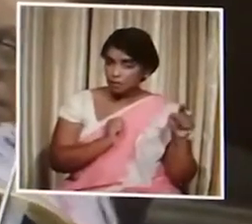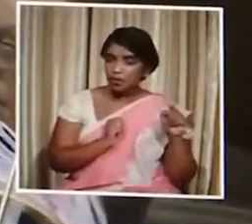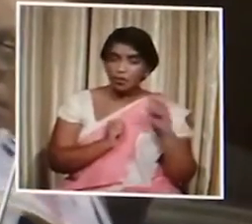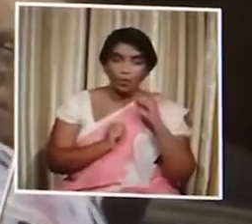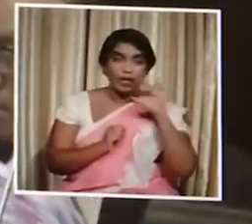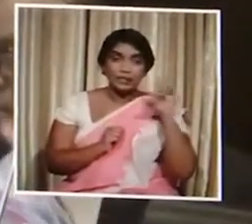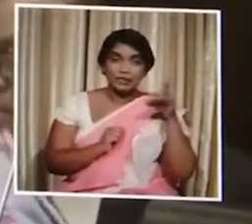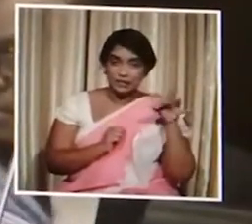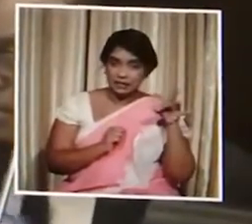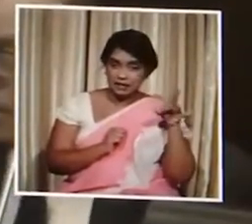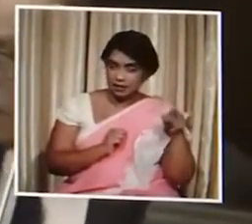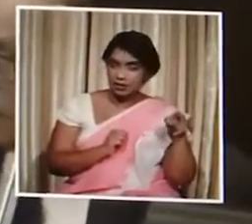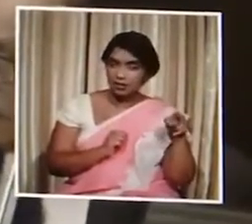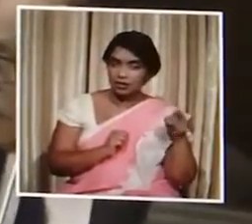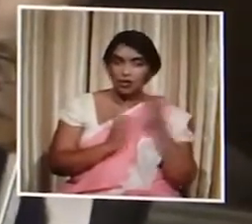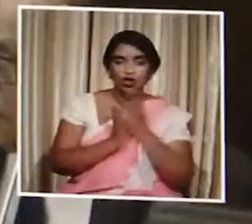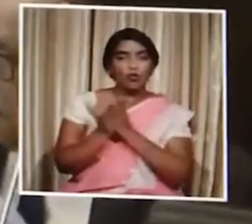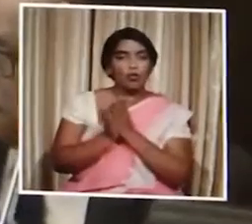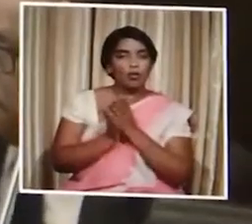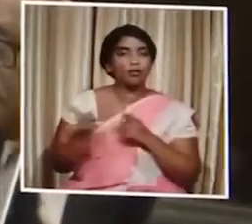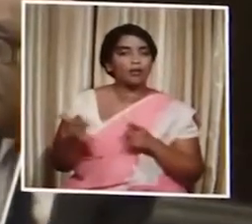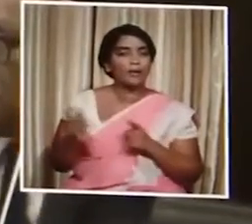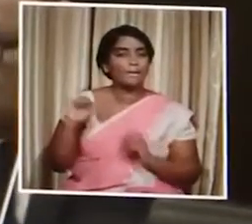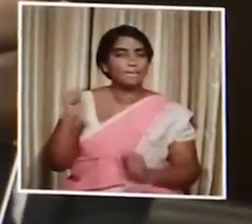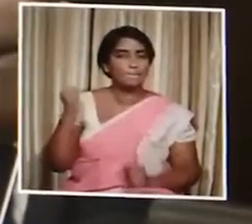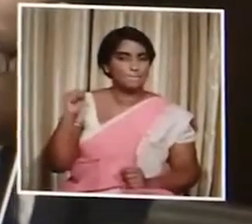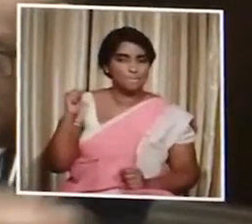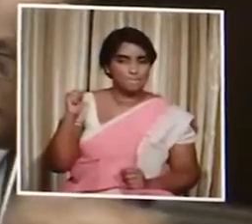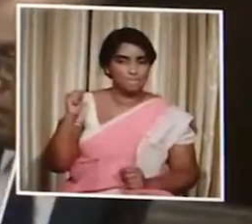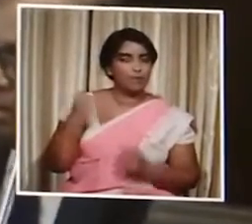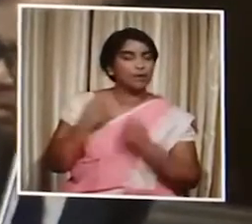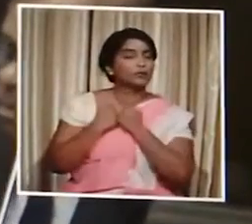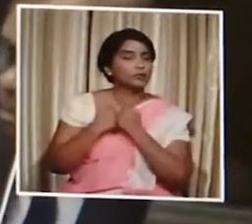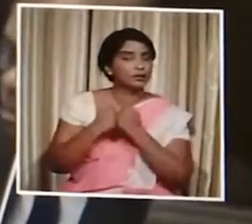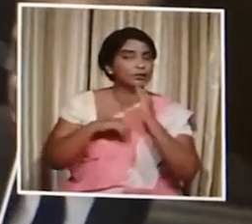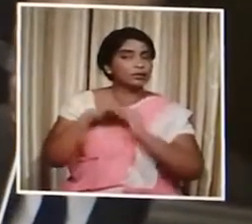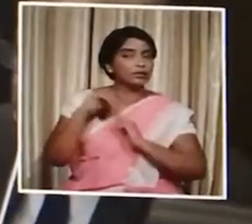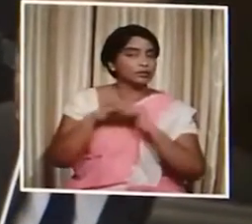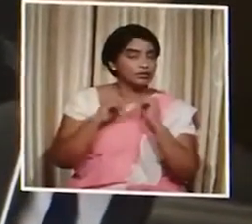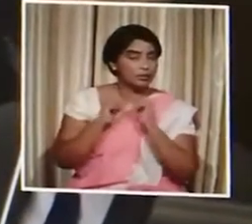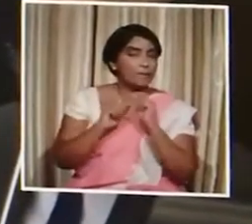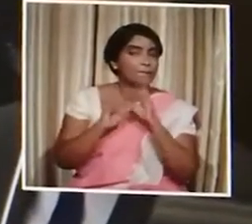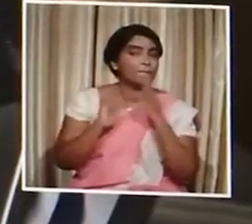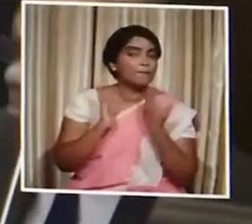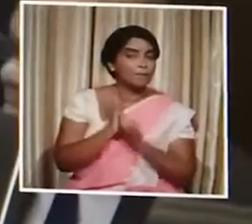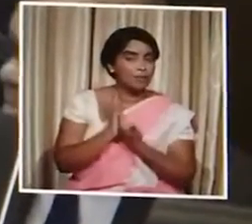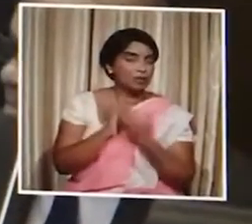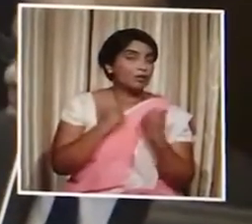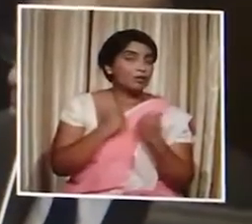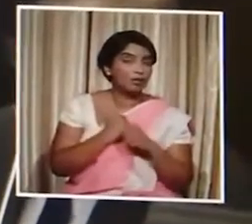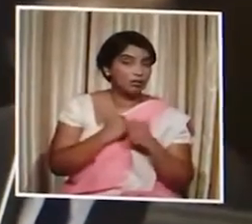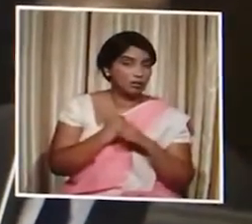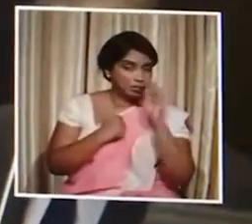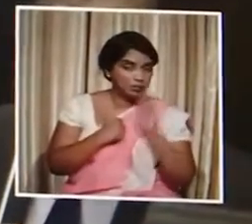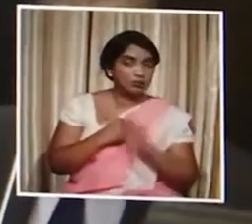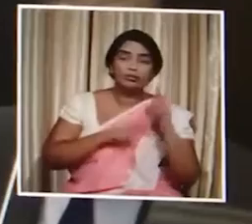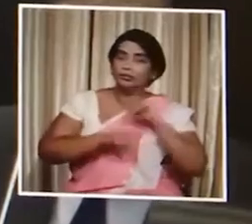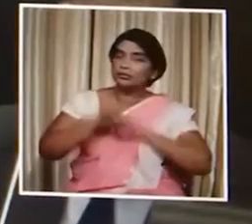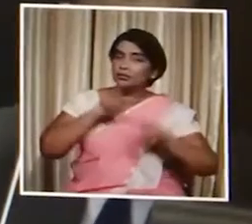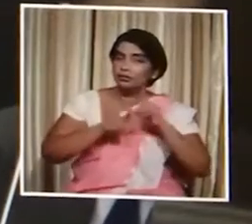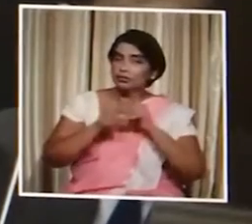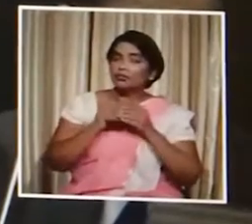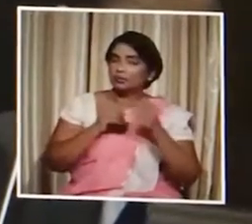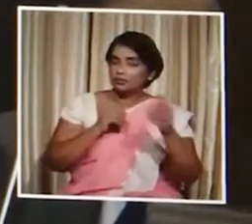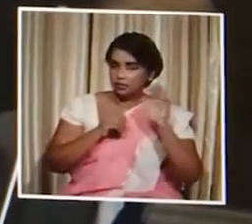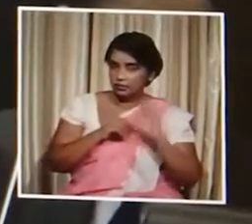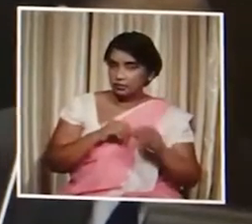රුපියල් 100ක් වෙනවා නම් දුම්රියෙන් රුපියල් 50ට ධාවනය කරන වැඩපිළිවෙලක් ප්‍රතිපත්තිය හදා ගැනීම සඳහා සාකච්ඡාවක් කරන්නට